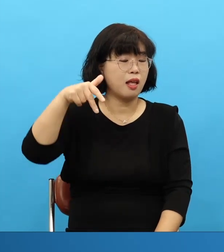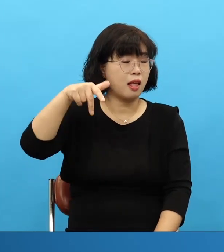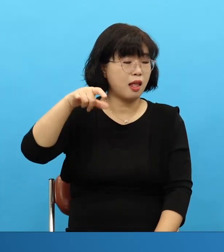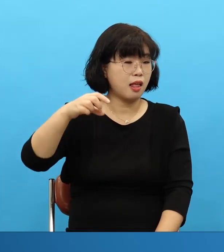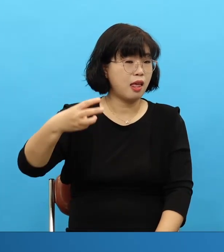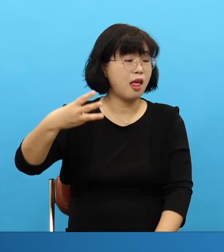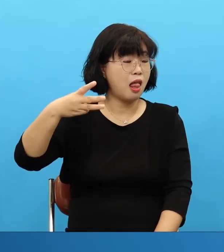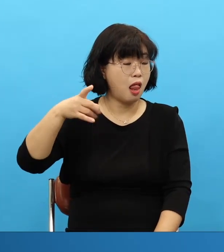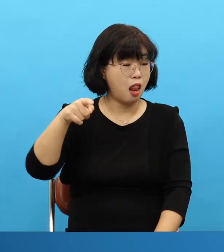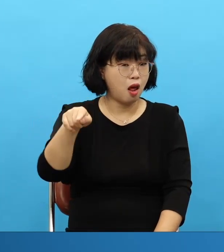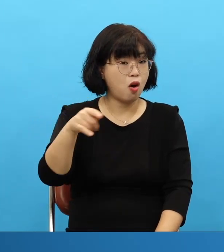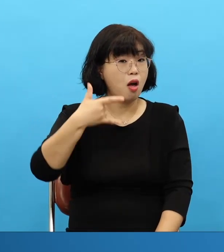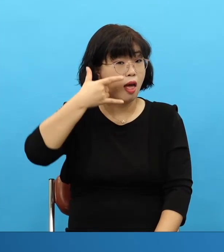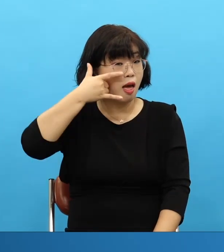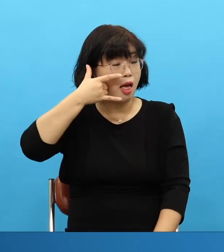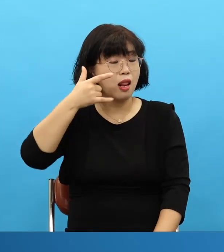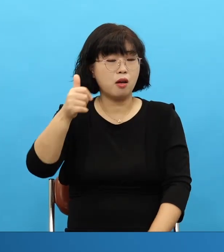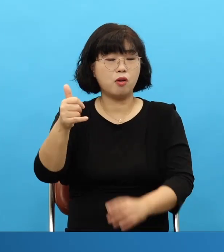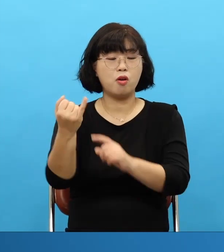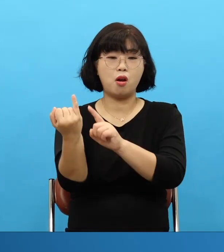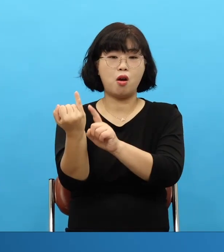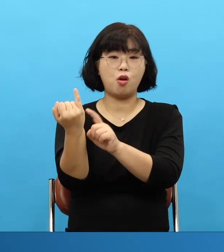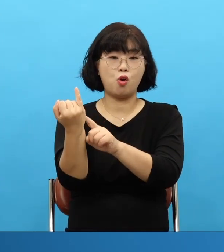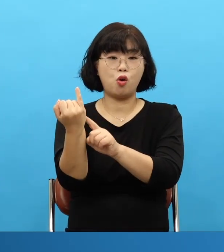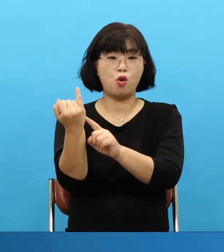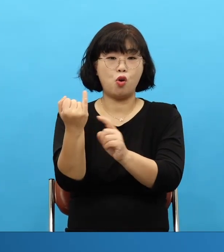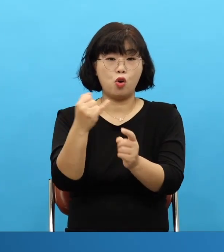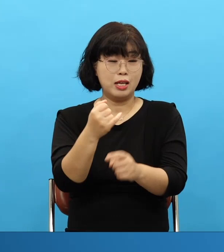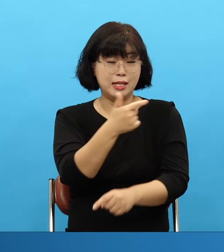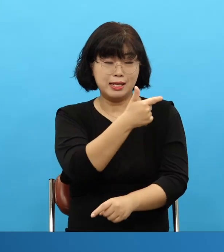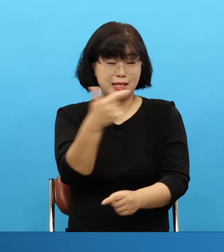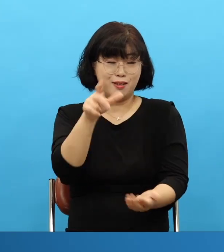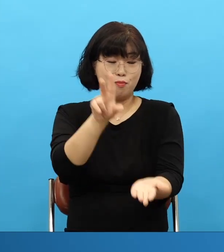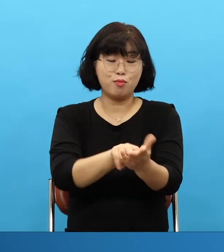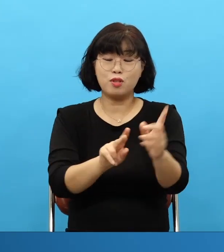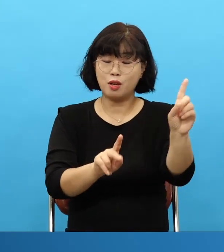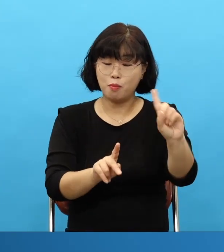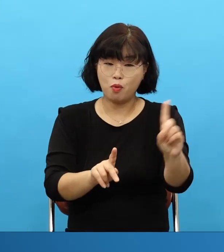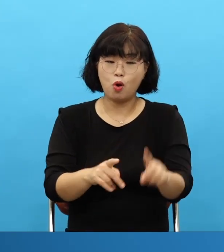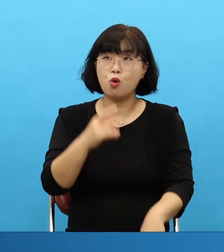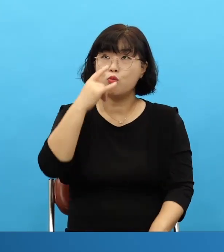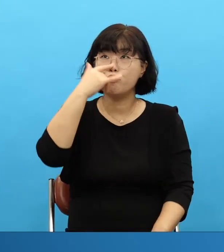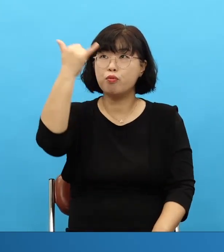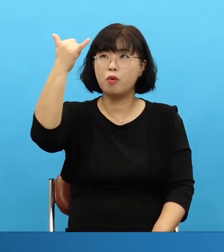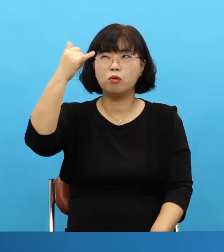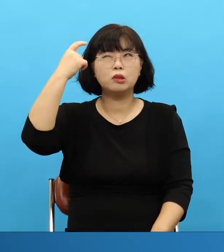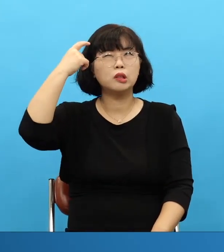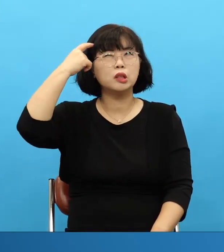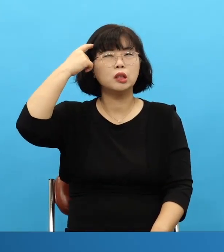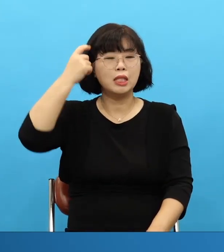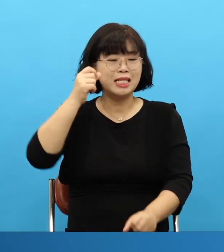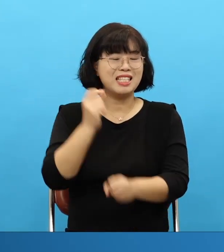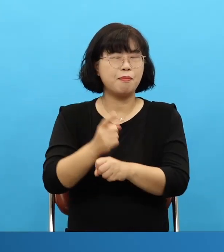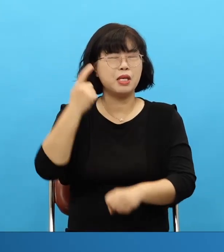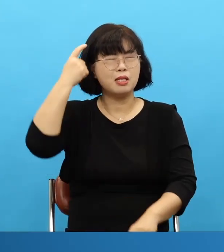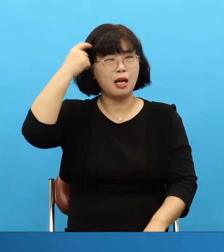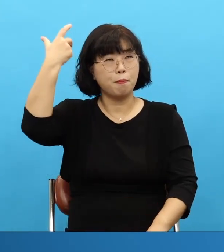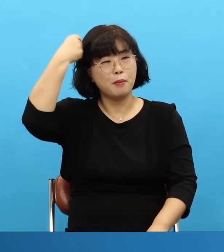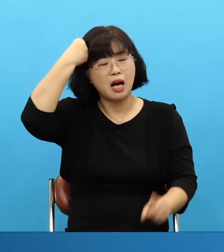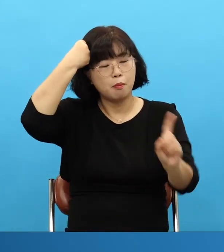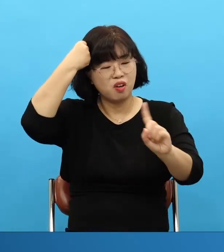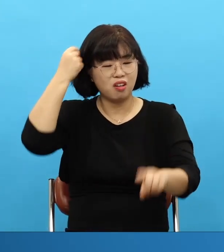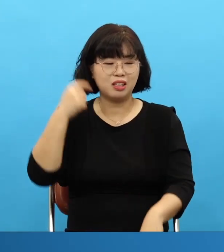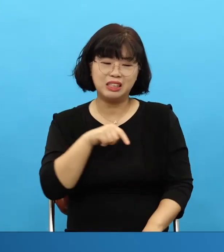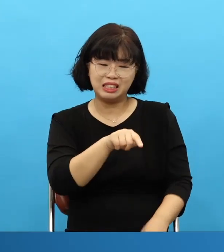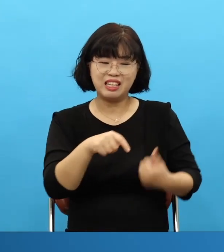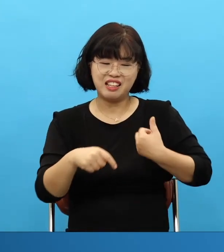was her parents. 헬런 켈러가 고침을 못 받는 데는 그 부모가 가장 문제된 거 아니냐? 안 된다는 거예요, 얘는. Because of one sole fact, the factor that